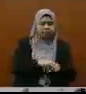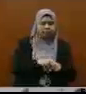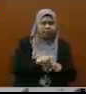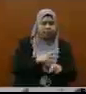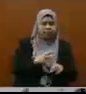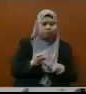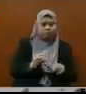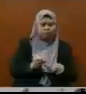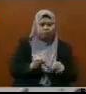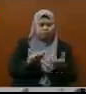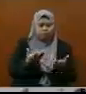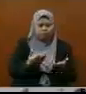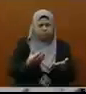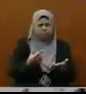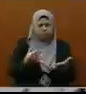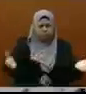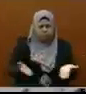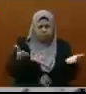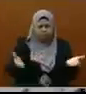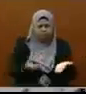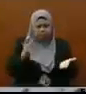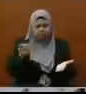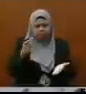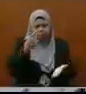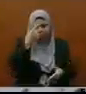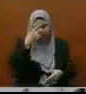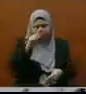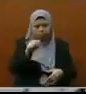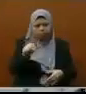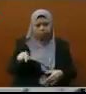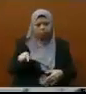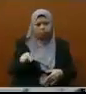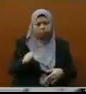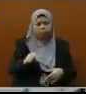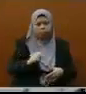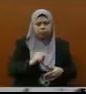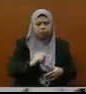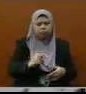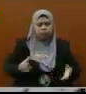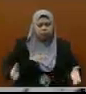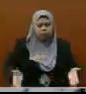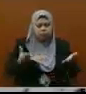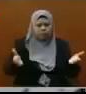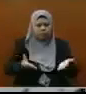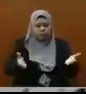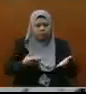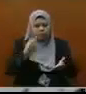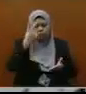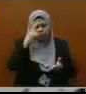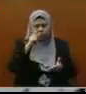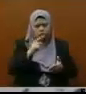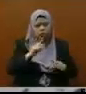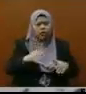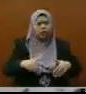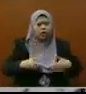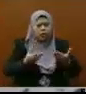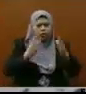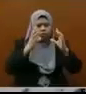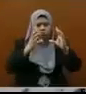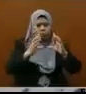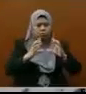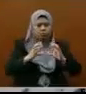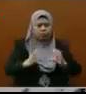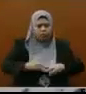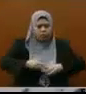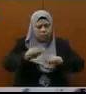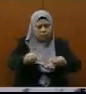sebagai pemangkin ataupun sebagai dorongan untuk mereka lebih memberikan perkhidmatan yang lebih baik. Tetapi pelaksanaan pemberian ini perlu dihalusi,